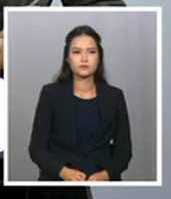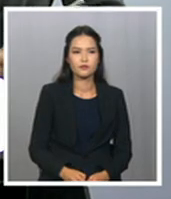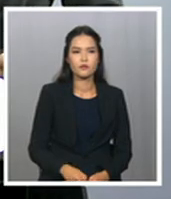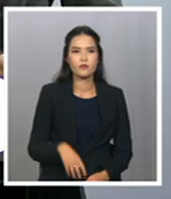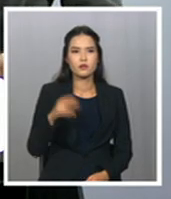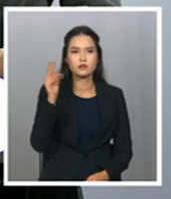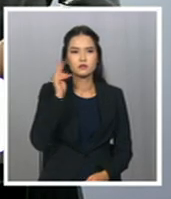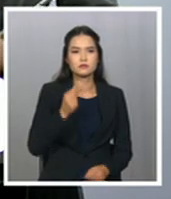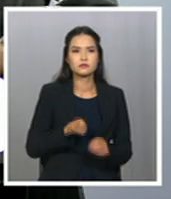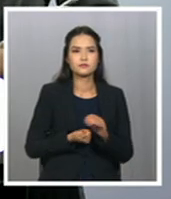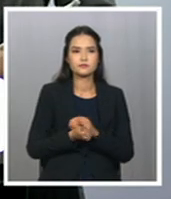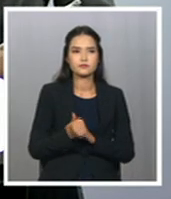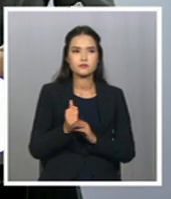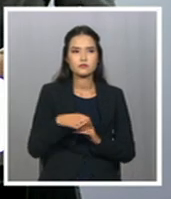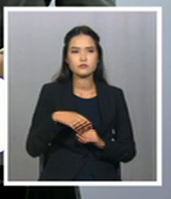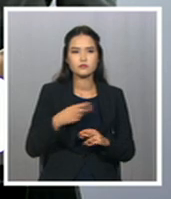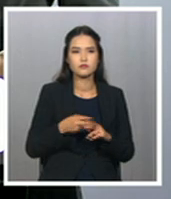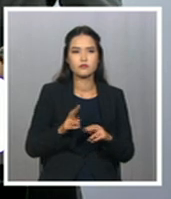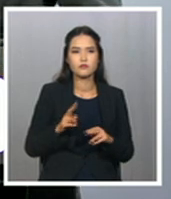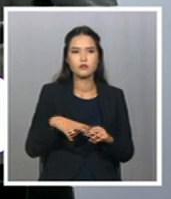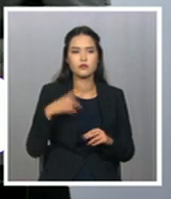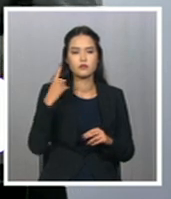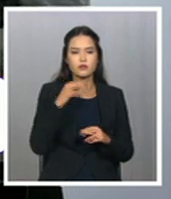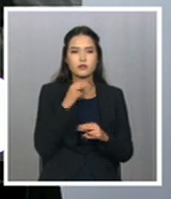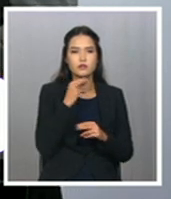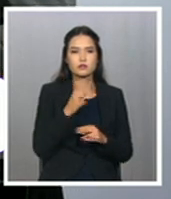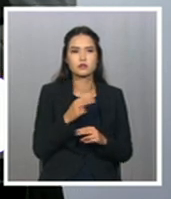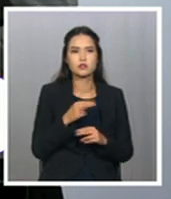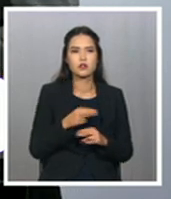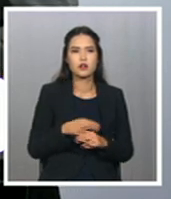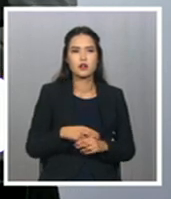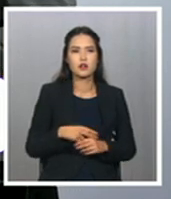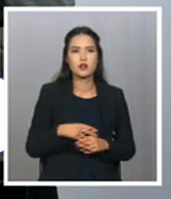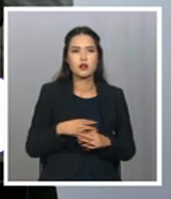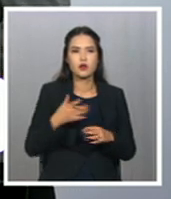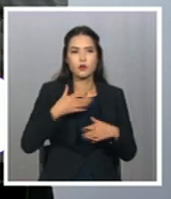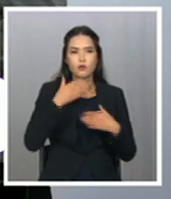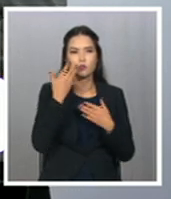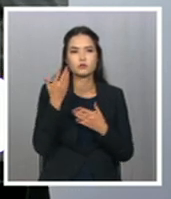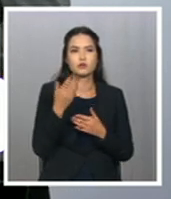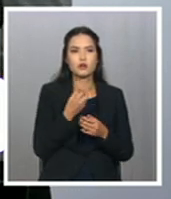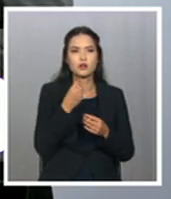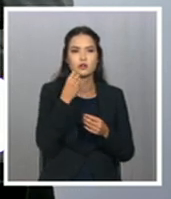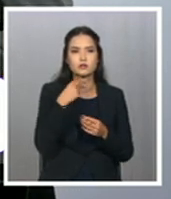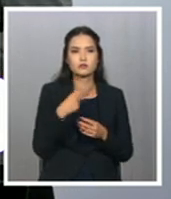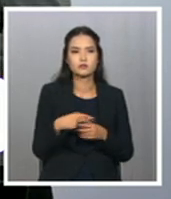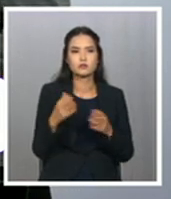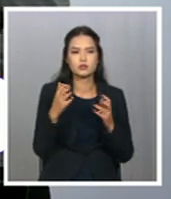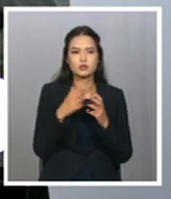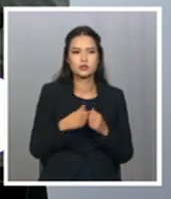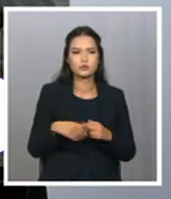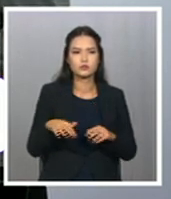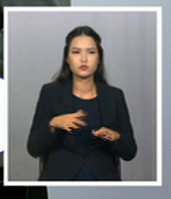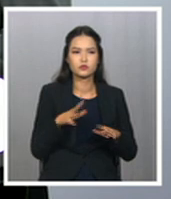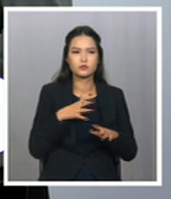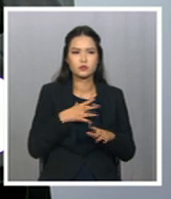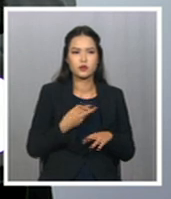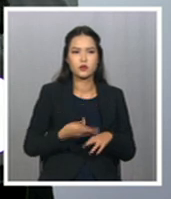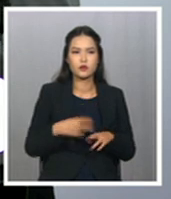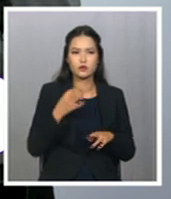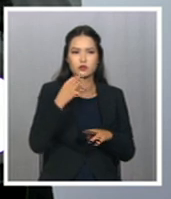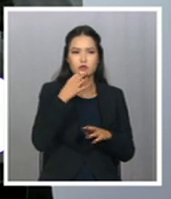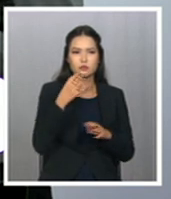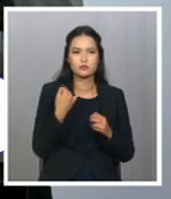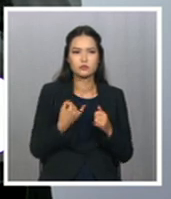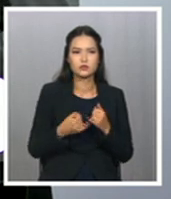Сабағымызды бастамас бұрын мына тәжірибеге назар аударыңыздар. Оқушы аспыршаққа зерттеу жүргізді. Ол тұқымы